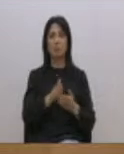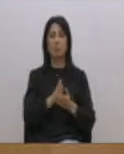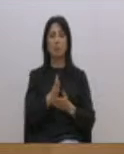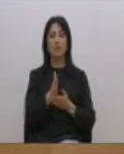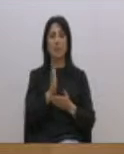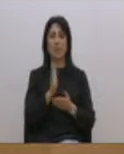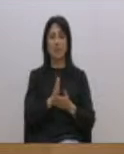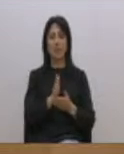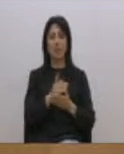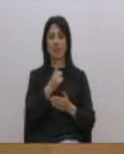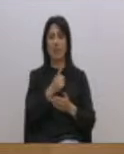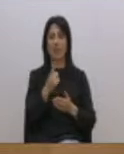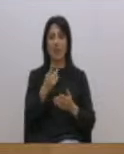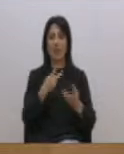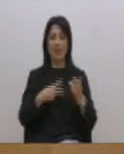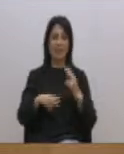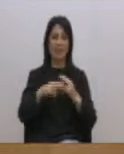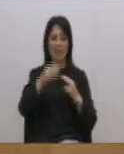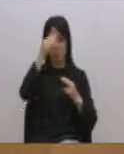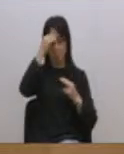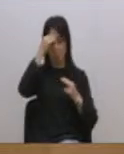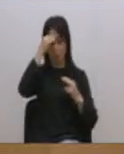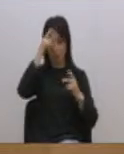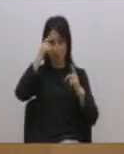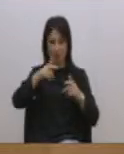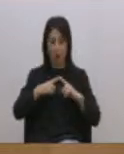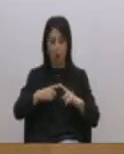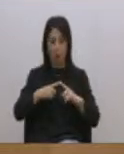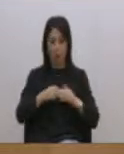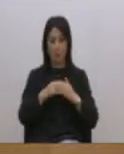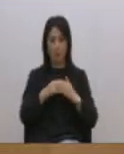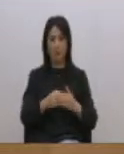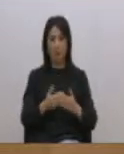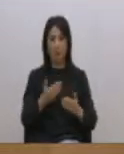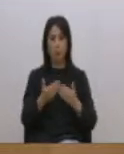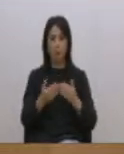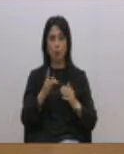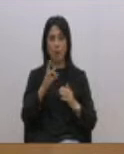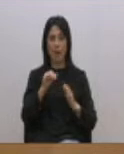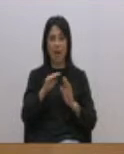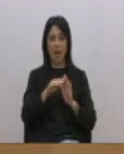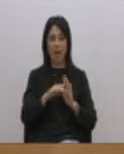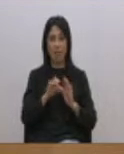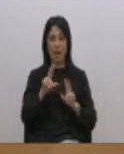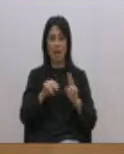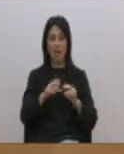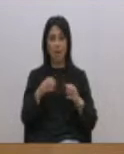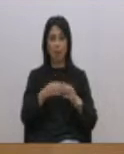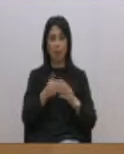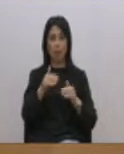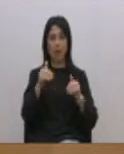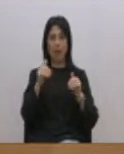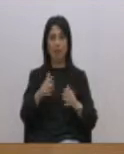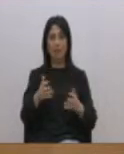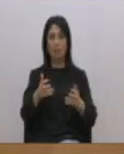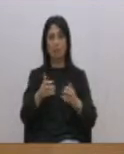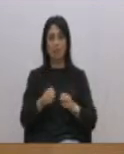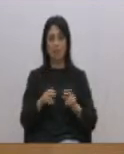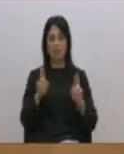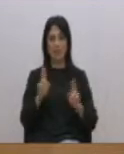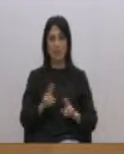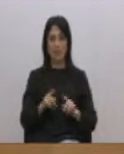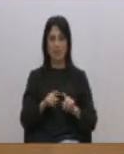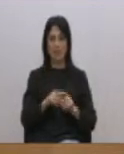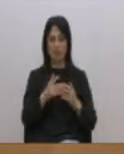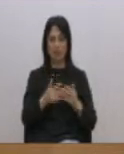რაღაცას ერთიანი პოზიციის ჩამოყალიბება, ხო, რაღაც კომპრომისის მიღება. თუმცა რეგლამენტი არ ითვალისწინებს ჯგუფის მიერ გადაწყვეტილების მიღების წესს და